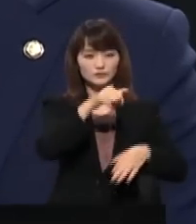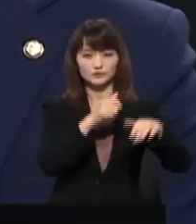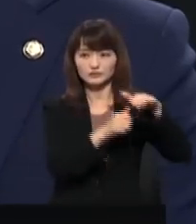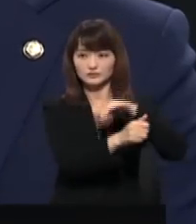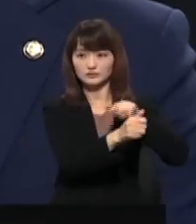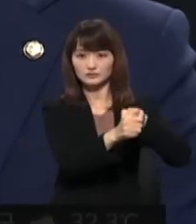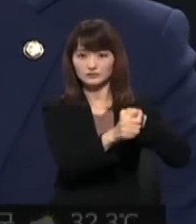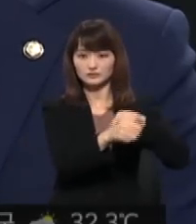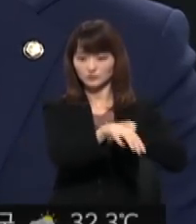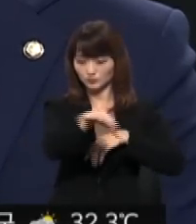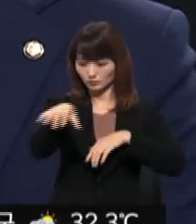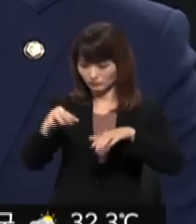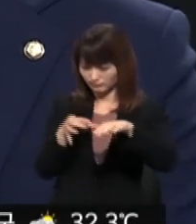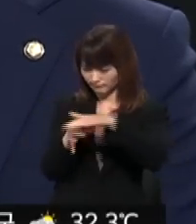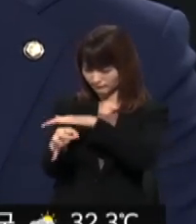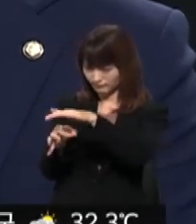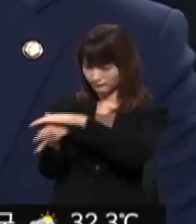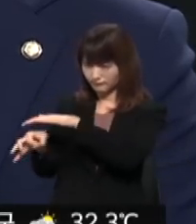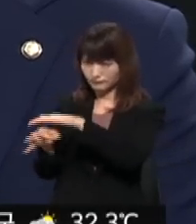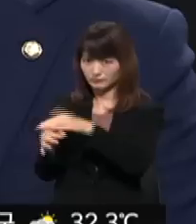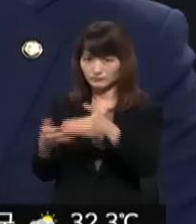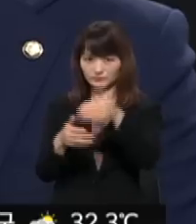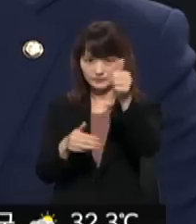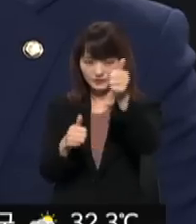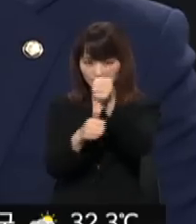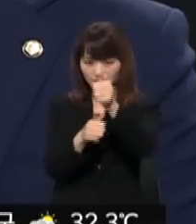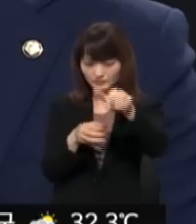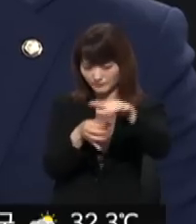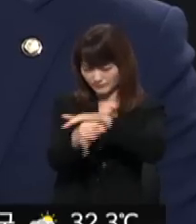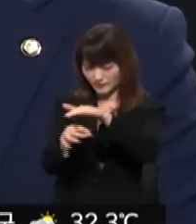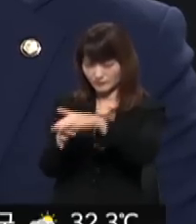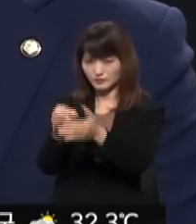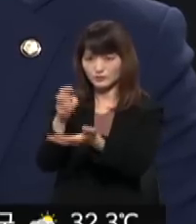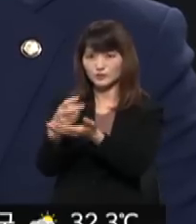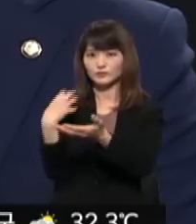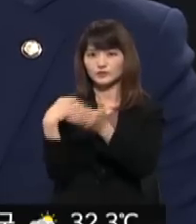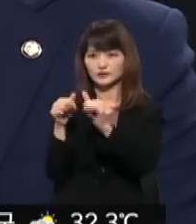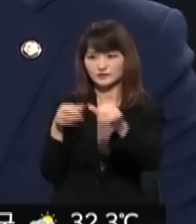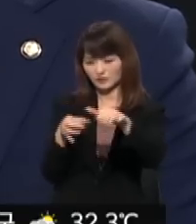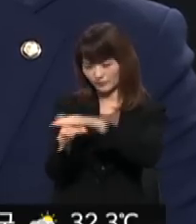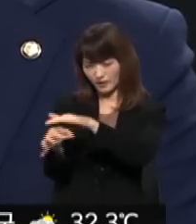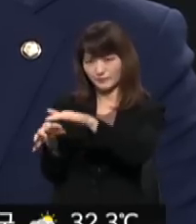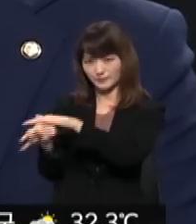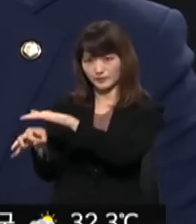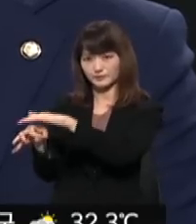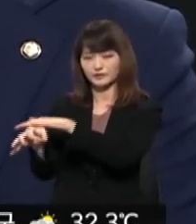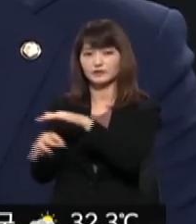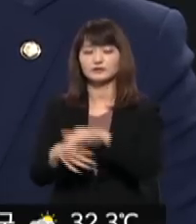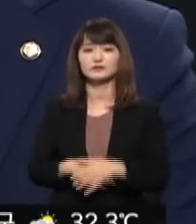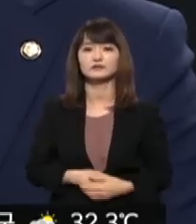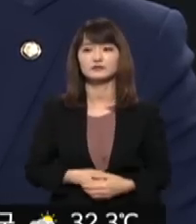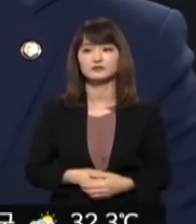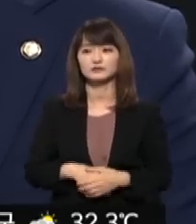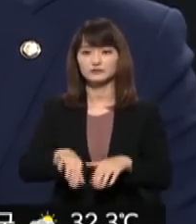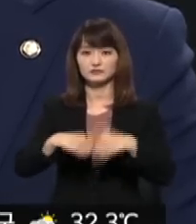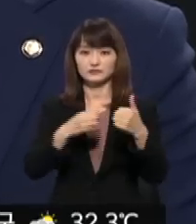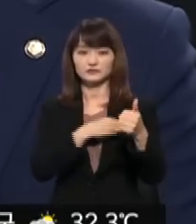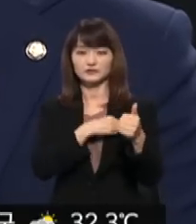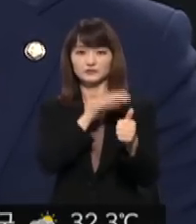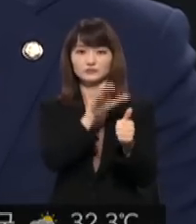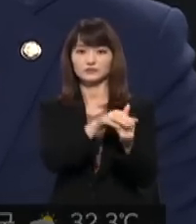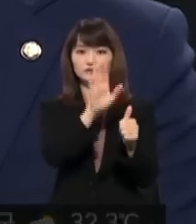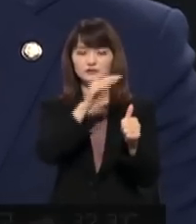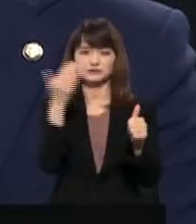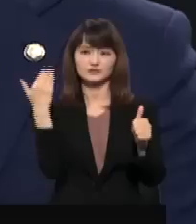그 로비를 했다는 거 아닙니까 뭐 장차관급부터 해서 아까 말씀드린 법관부터 해서 근데 그 정말 국회의원 한번 하지 않은